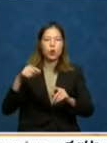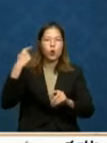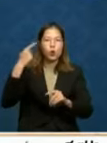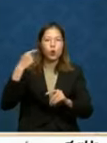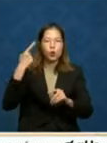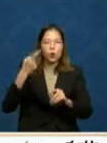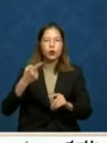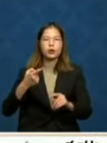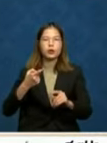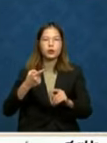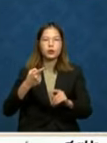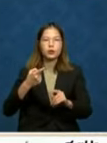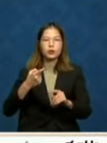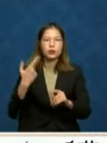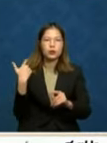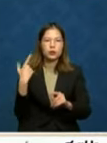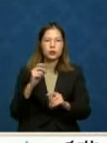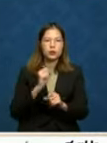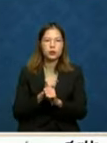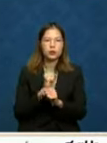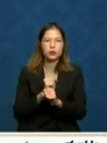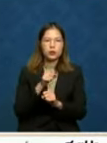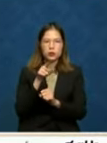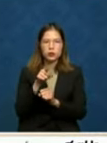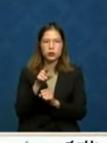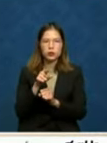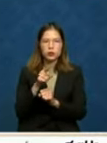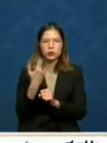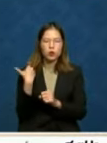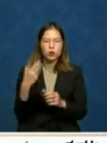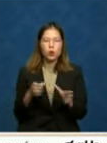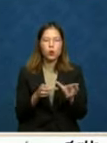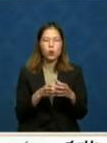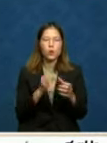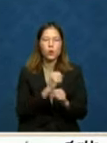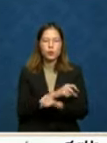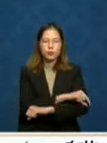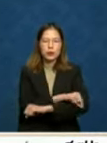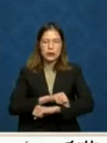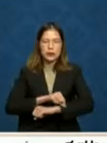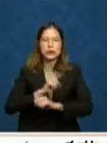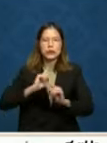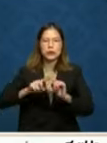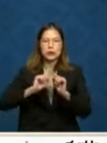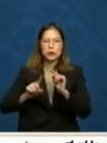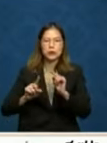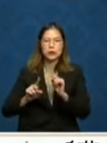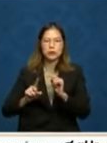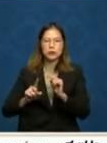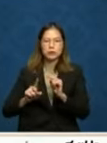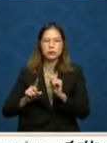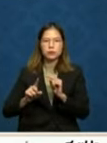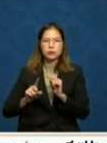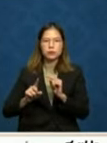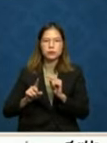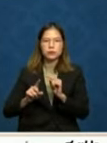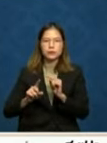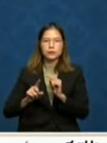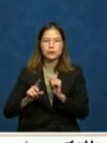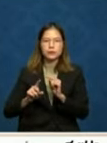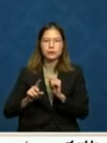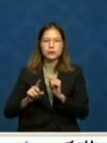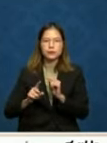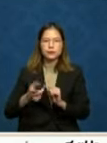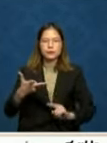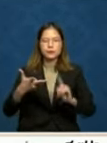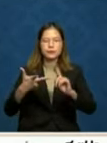ท่านผู้บังคับท่านผู้บังคับบัญชากลุ่มงานบัญชีนะครับท่านกาดบ